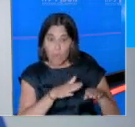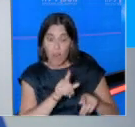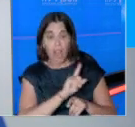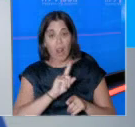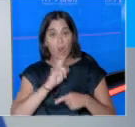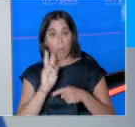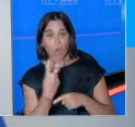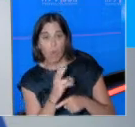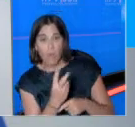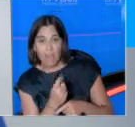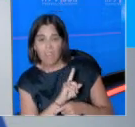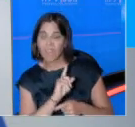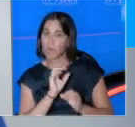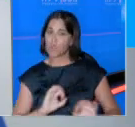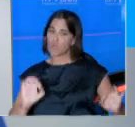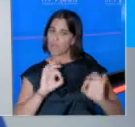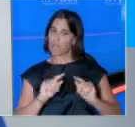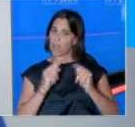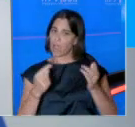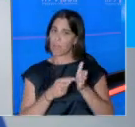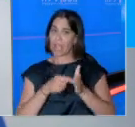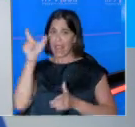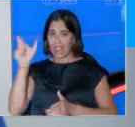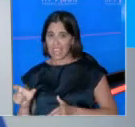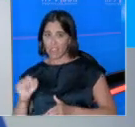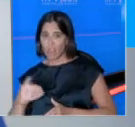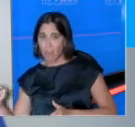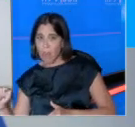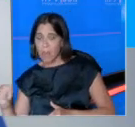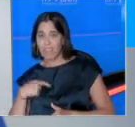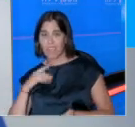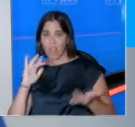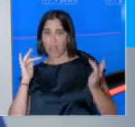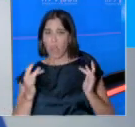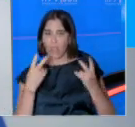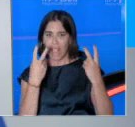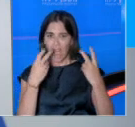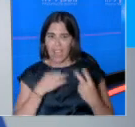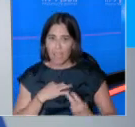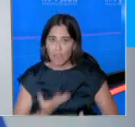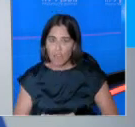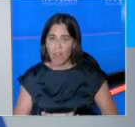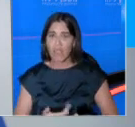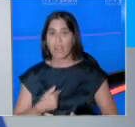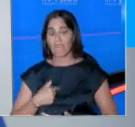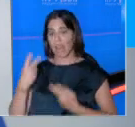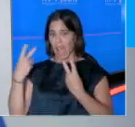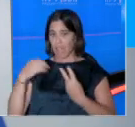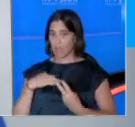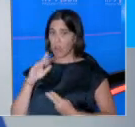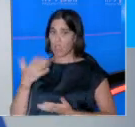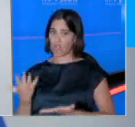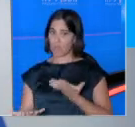ברוטציה ולא בשום דבר אחר, כי אני איש ימין, וזה נוגד את הערכים שלי. ואצלי, לערכים יש